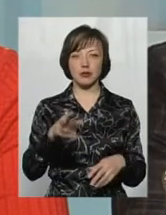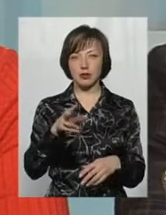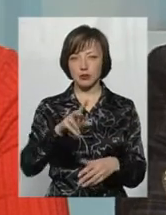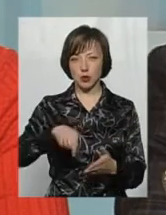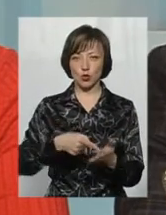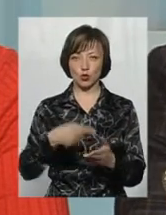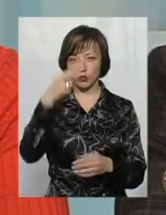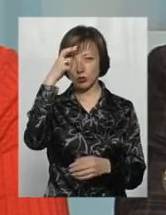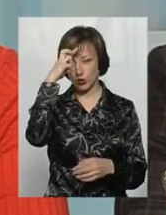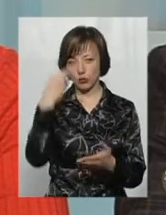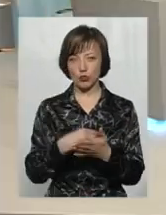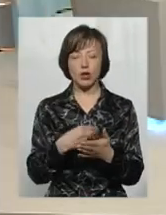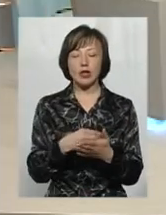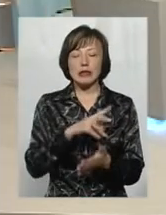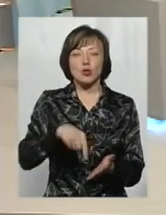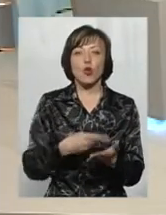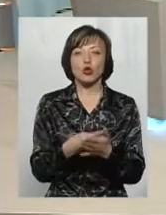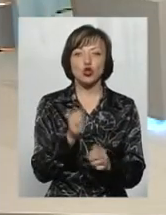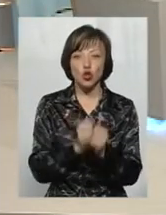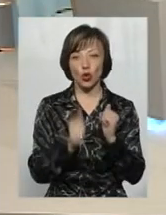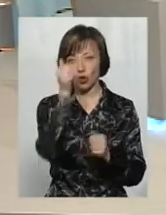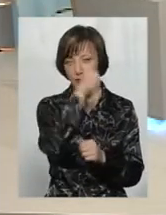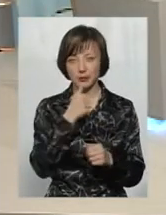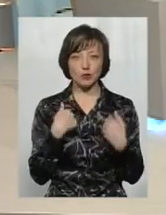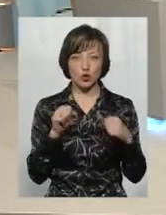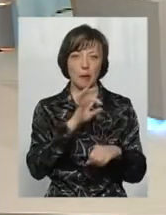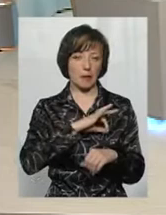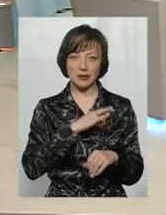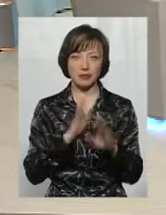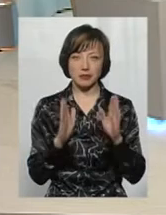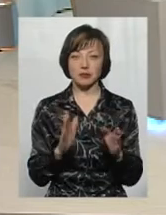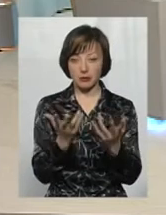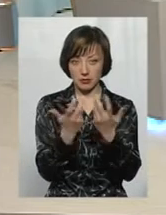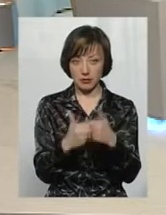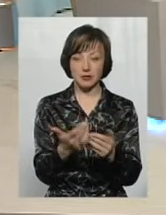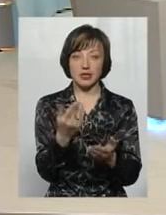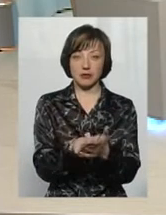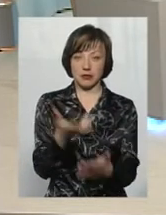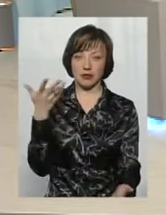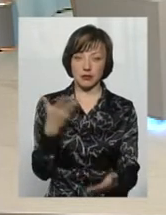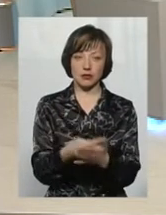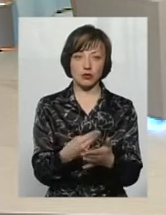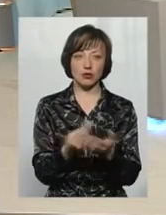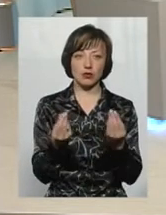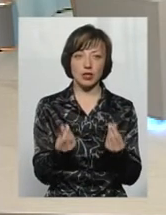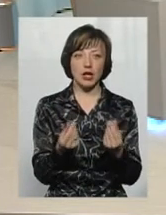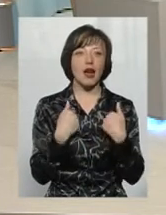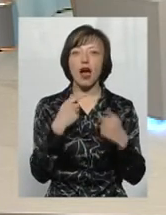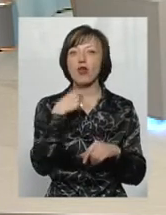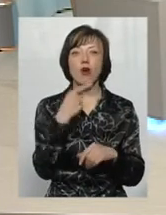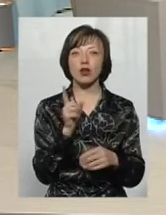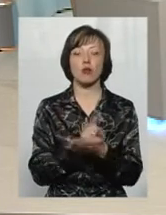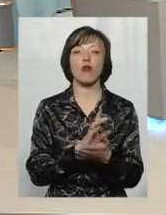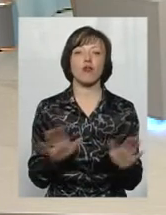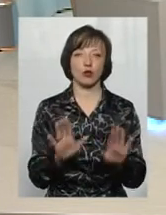Щорічно? Не можу тільки порахувати пільгові. Ну, то не тільки пільгові, можна порахувати. Просто це говорить про те, я не говорю, що не